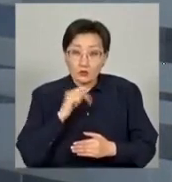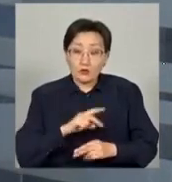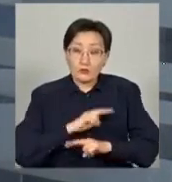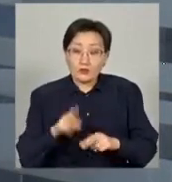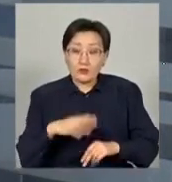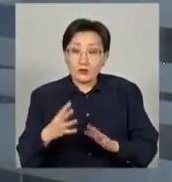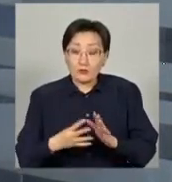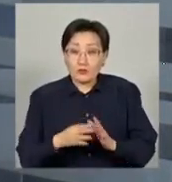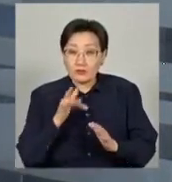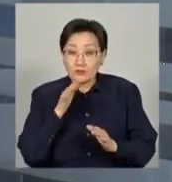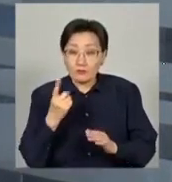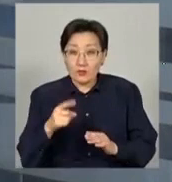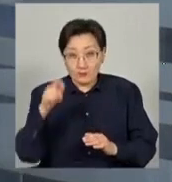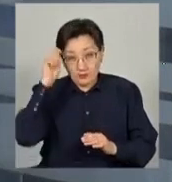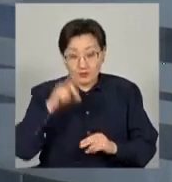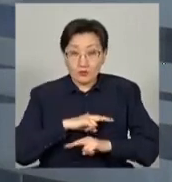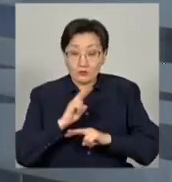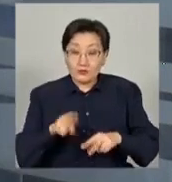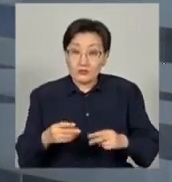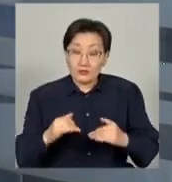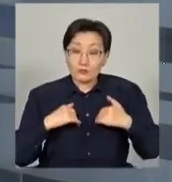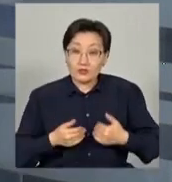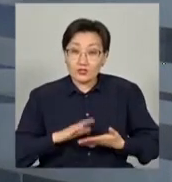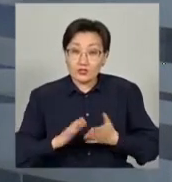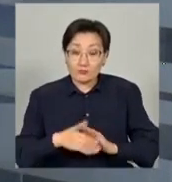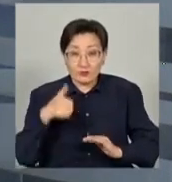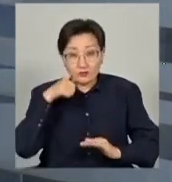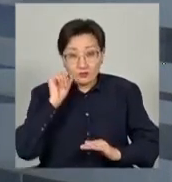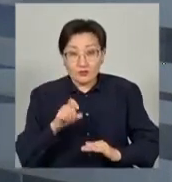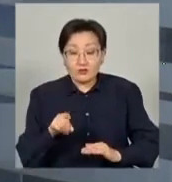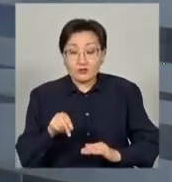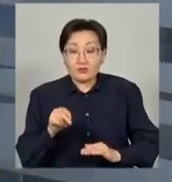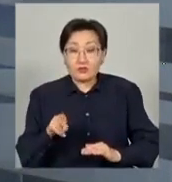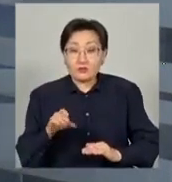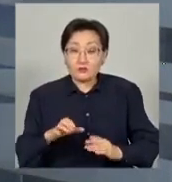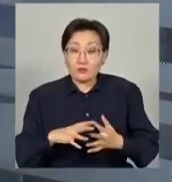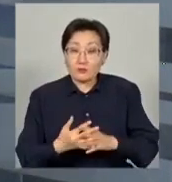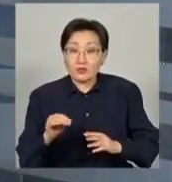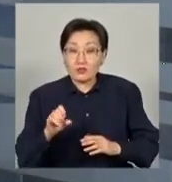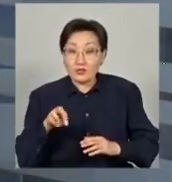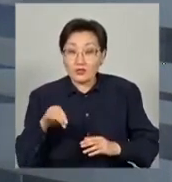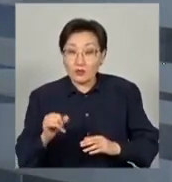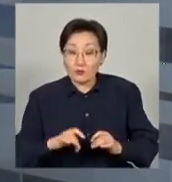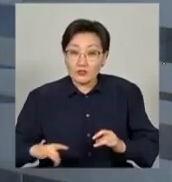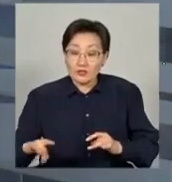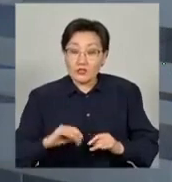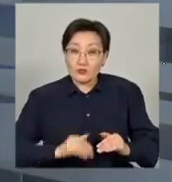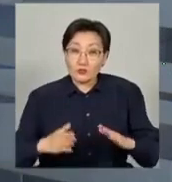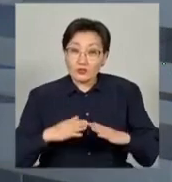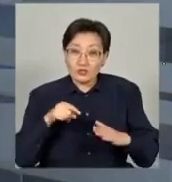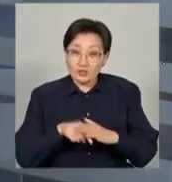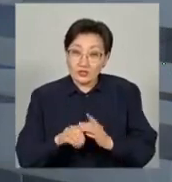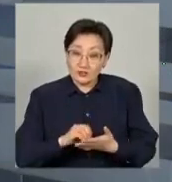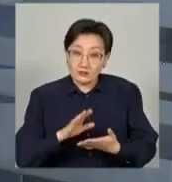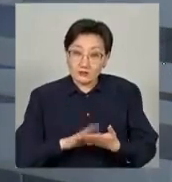мен 19 жастағы бір жігіт қайтыс болды. Қайғылы жағдай кеше Зачаганск кентінің Сартау шағын ауданында орналасқан жеке үйдің бірінде